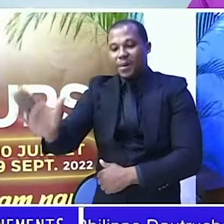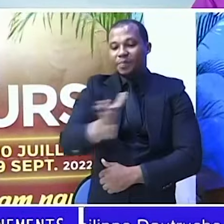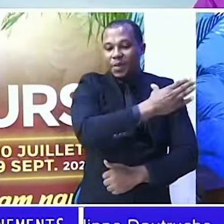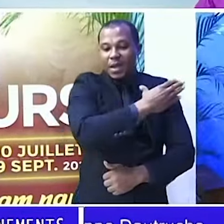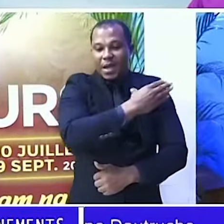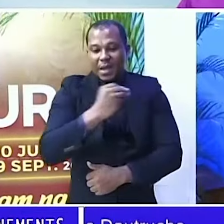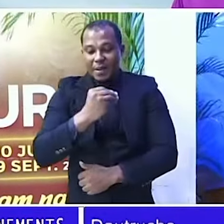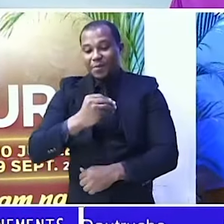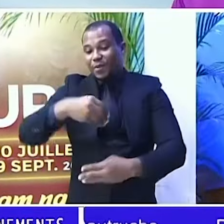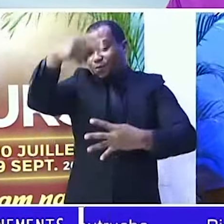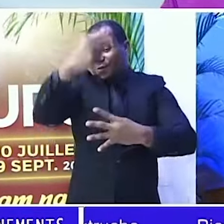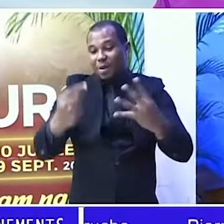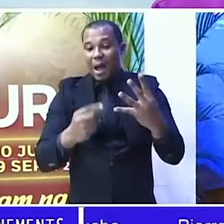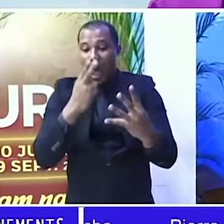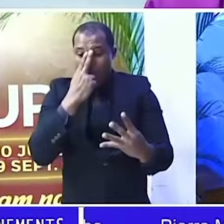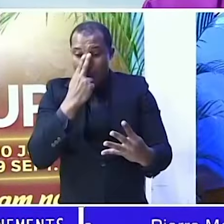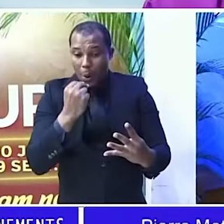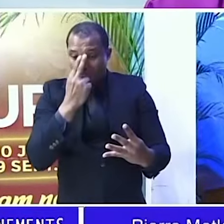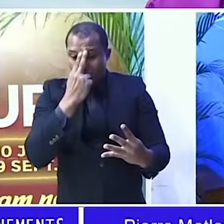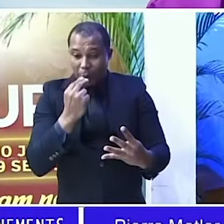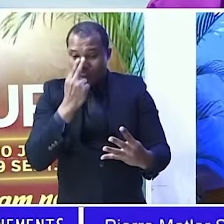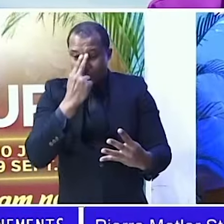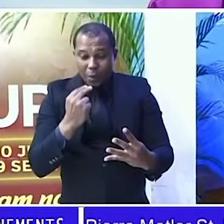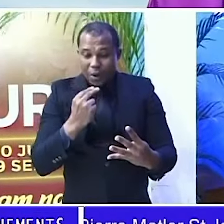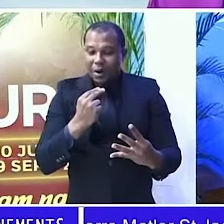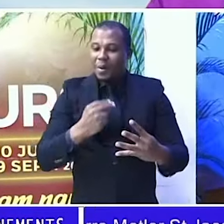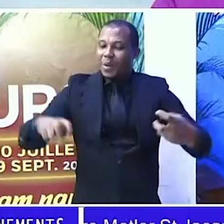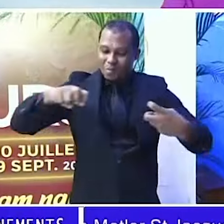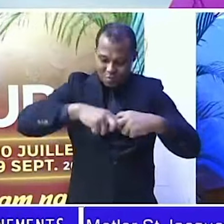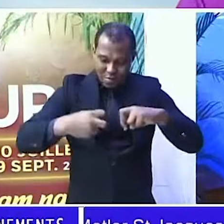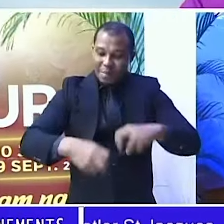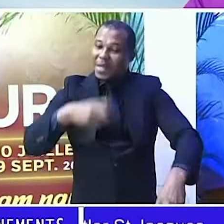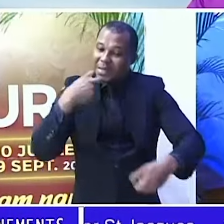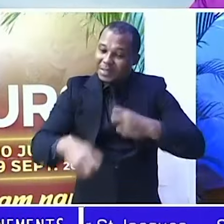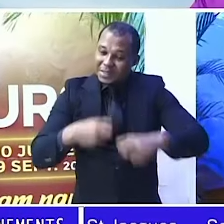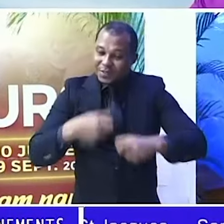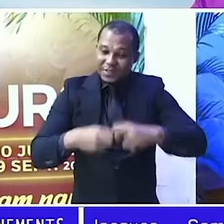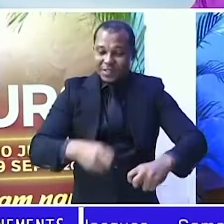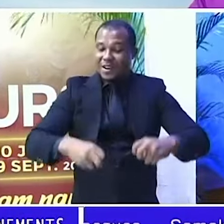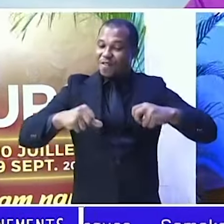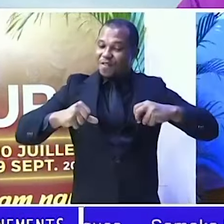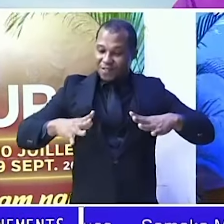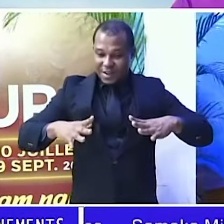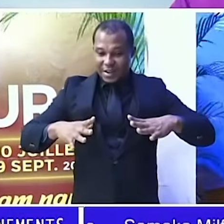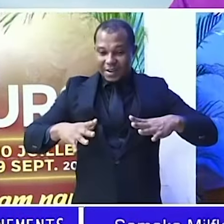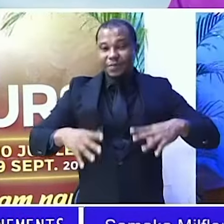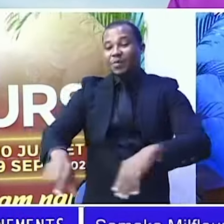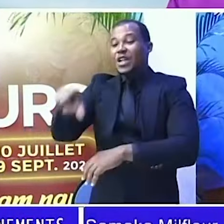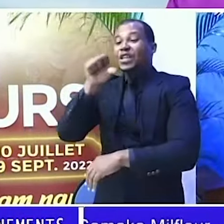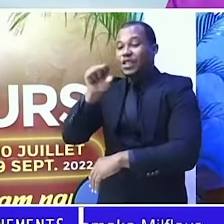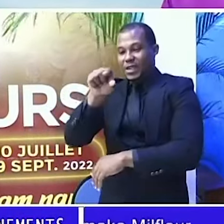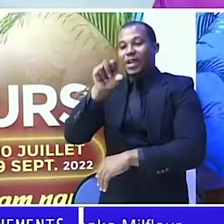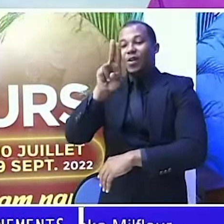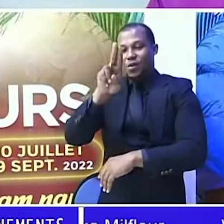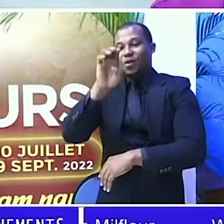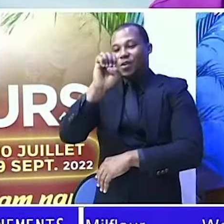kipi drôle là, c'est dans un contexte difficile ça, anniversaire arrivé. Vous voulez prendre temps